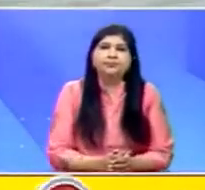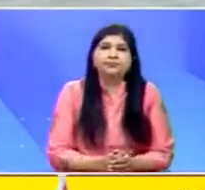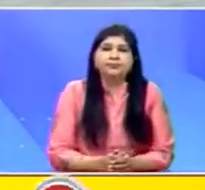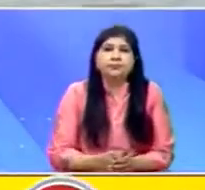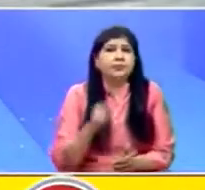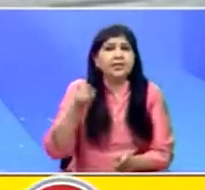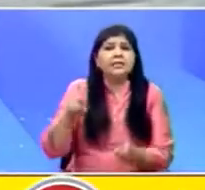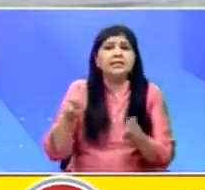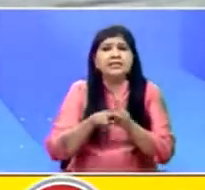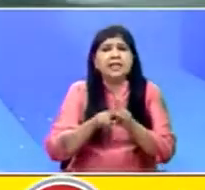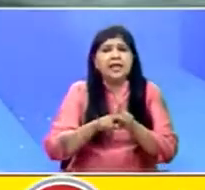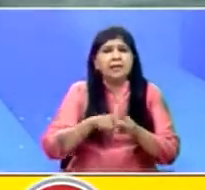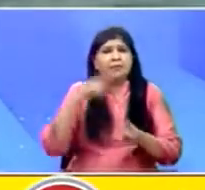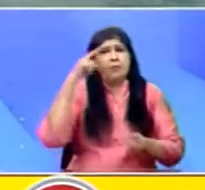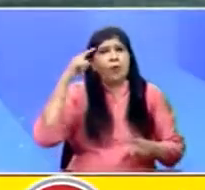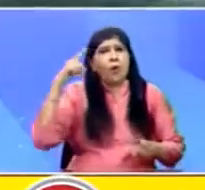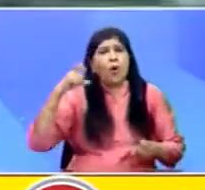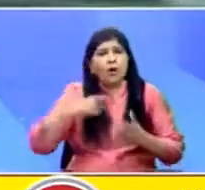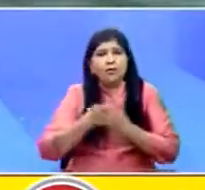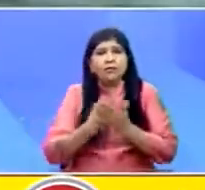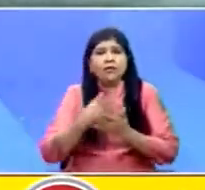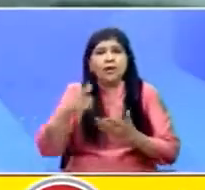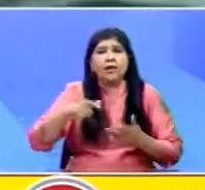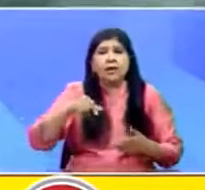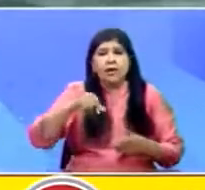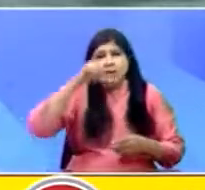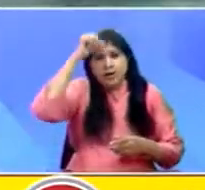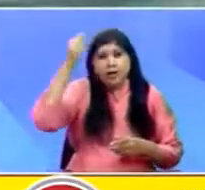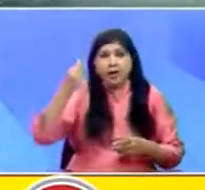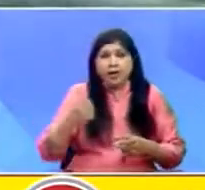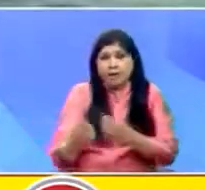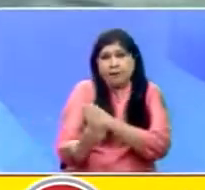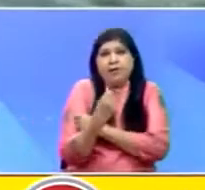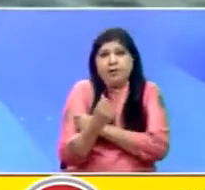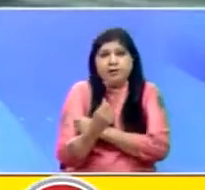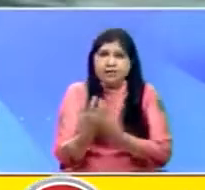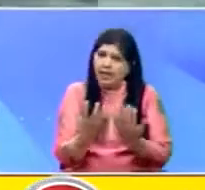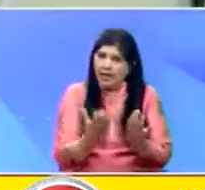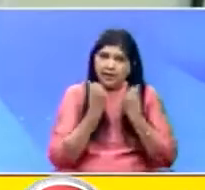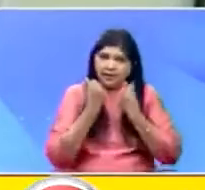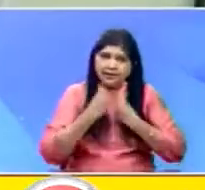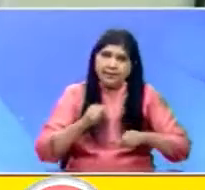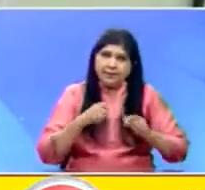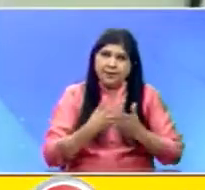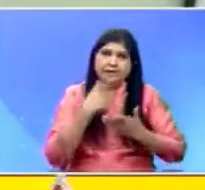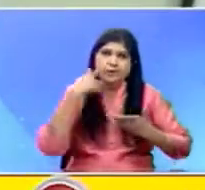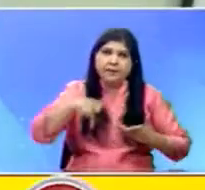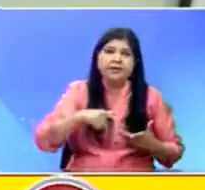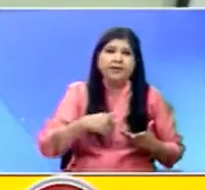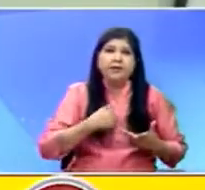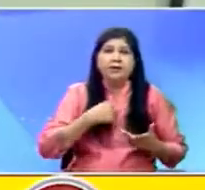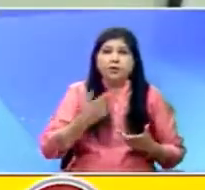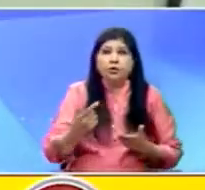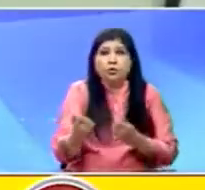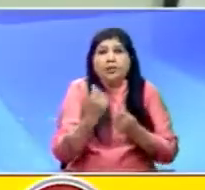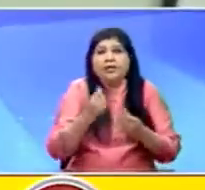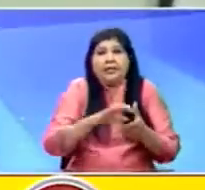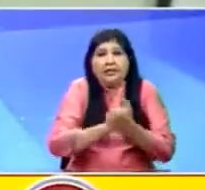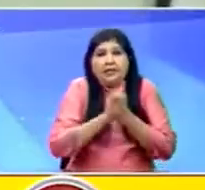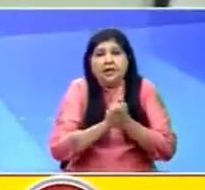जब इसी ज्ञान को देश अपने सामर्थ्य के रूप में स्वीकारता है तो उनकी